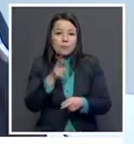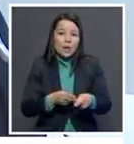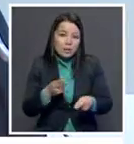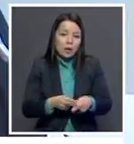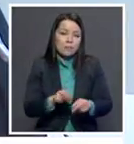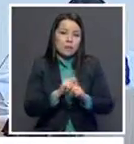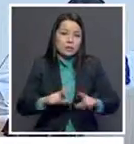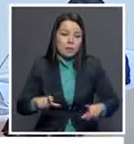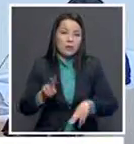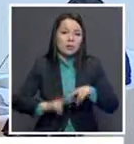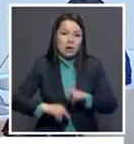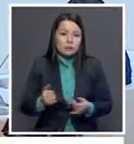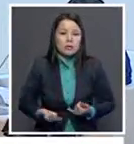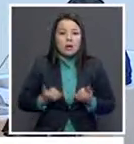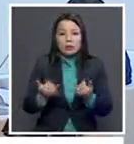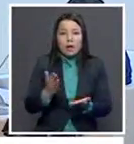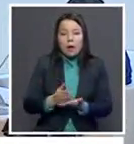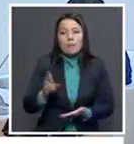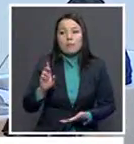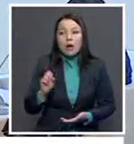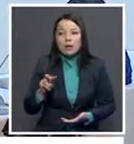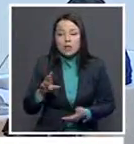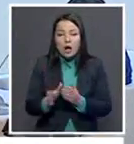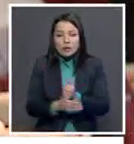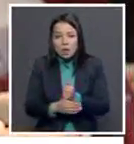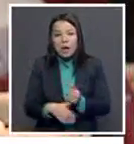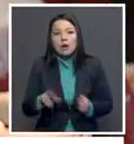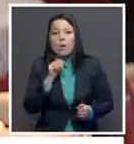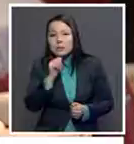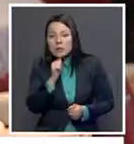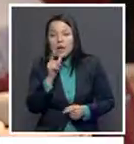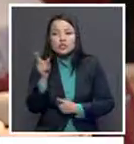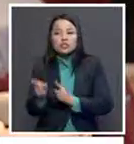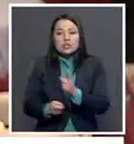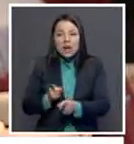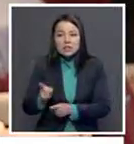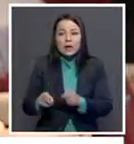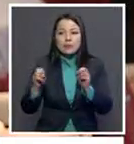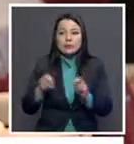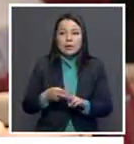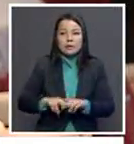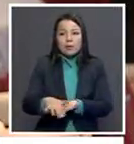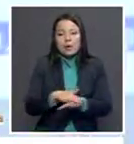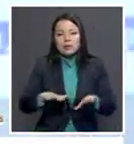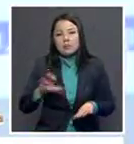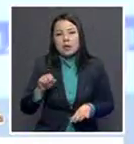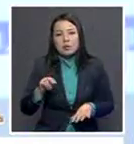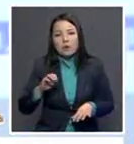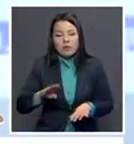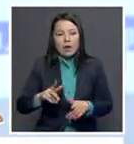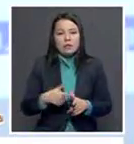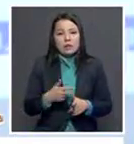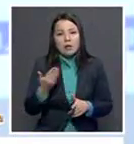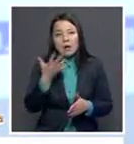мектебінің негізі қаланды. Ал Балқаш, Мұғалжар, Торғай, Қостанай және Жезқазған өңіріндегі кен орындарын игеру Сәтбаевтың есімімен